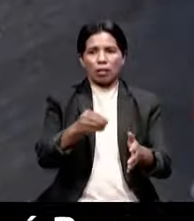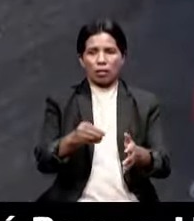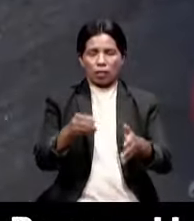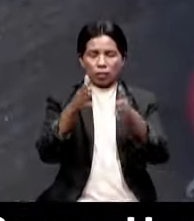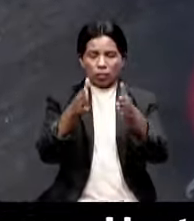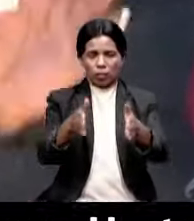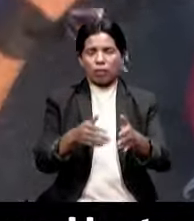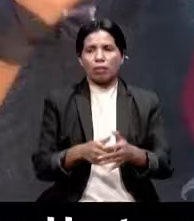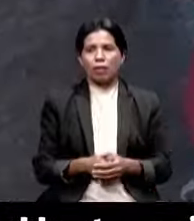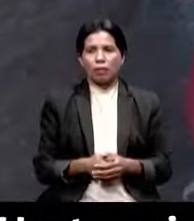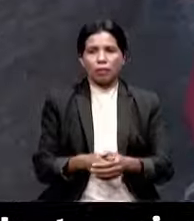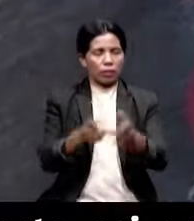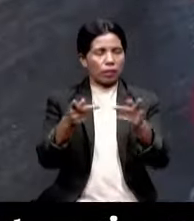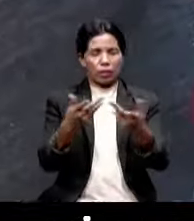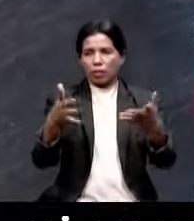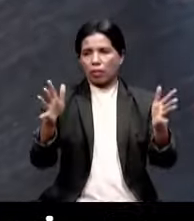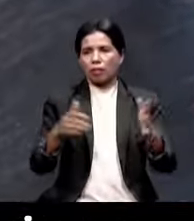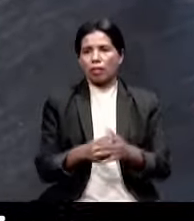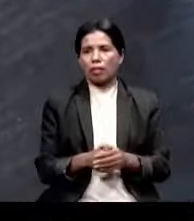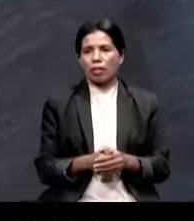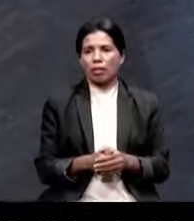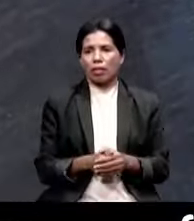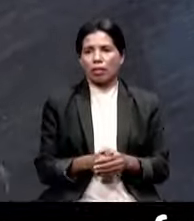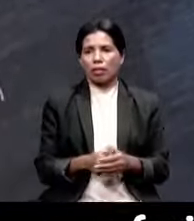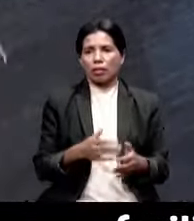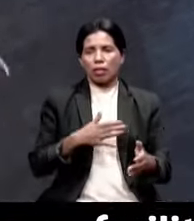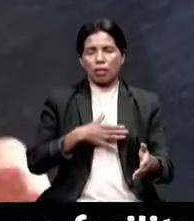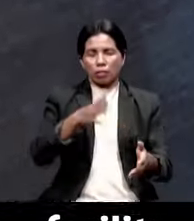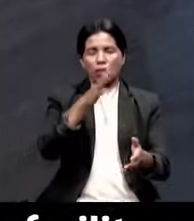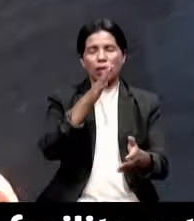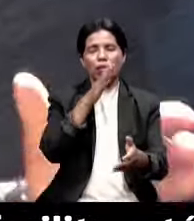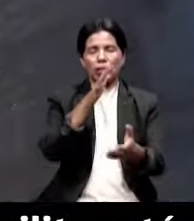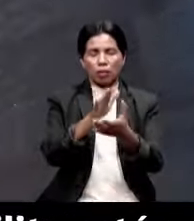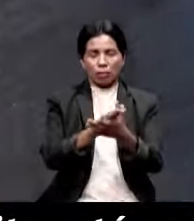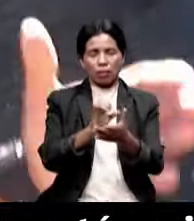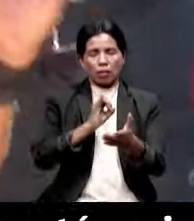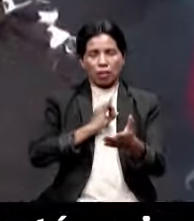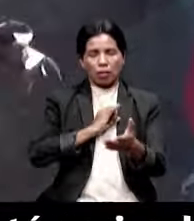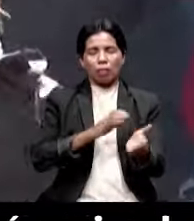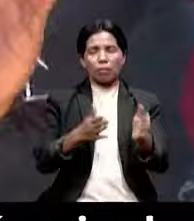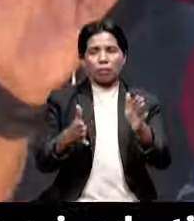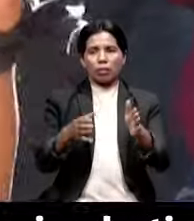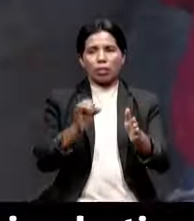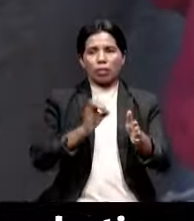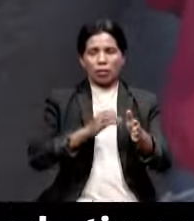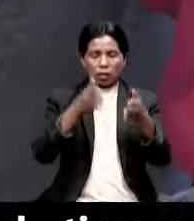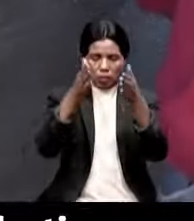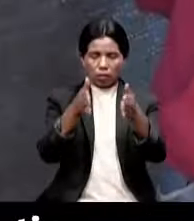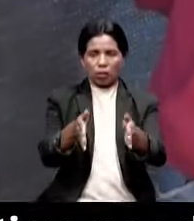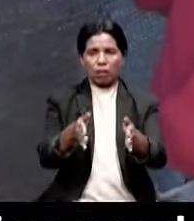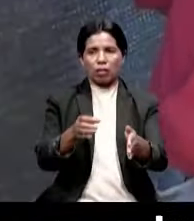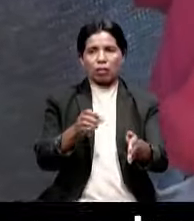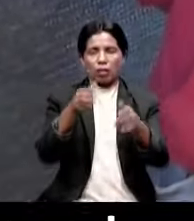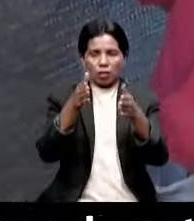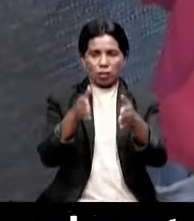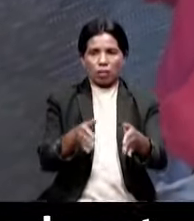tau. Nebe fating en bamos lai hotona. Anta hau ni, sirikuan hili dizang kata, au bahira mate rai pera sudawa hen ba, au hola hen ba, kin siakui hau hen